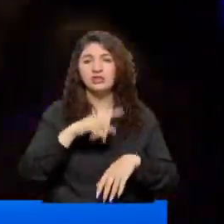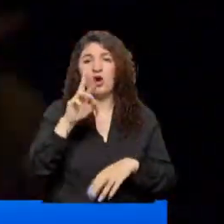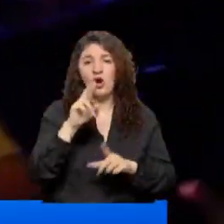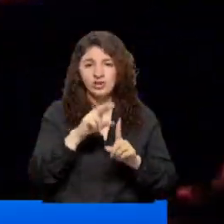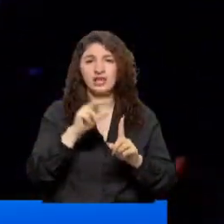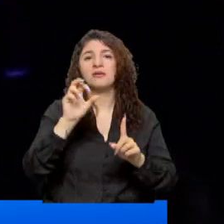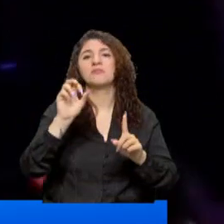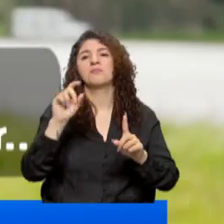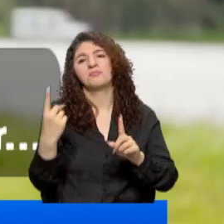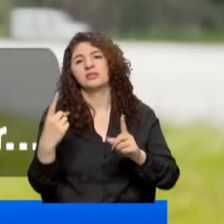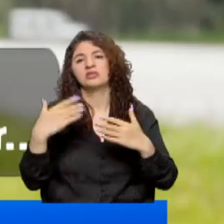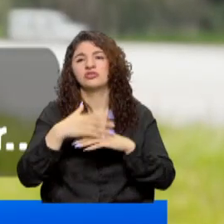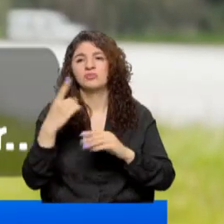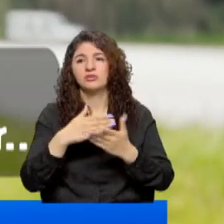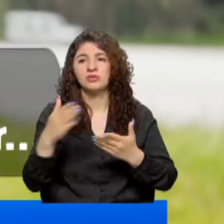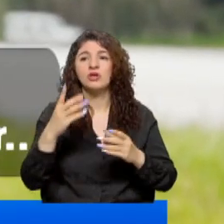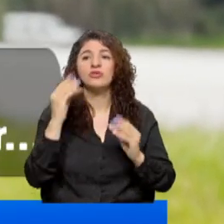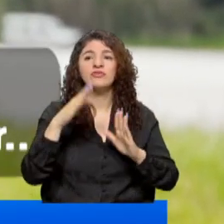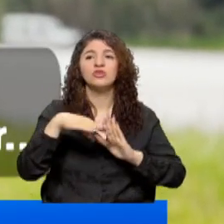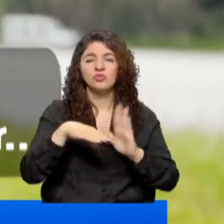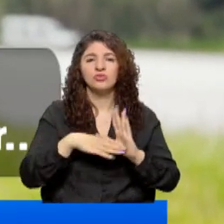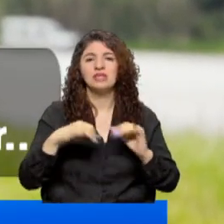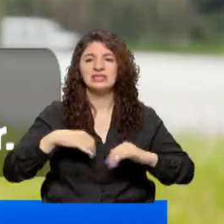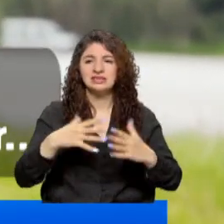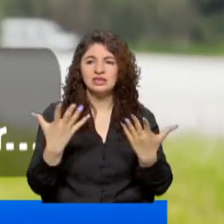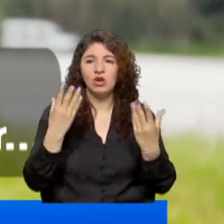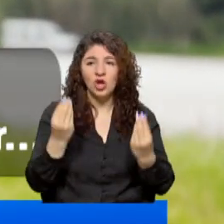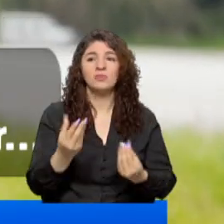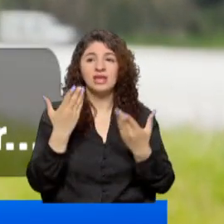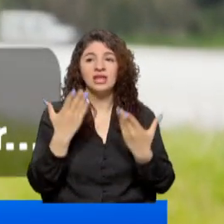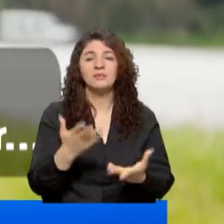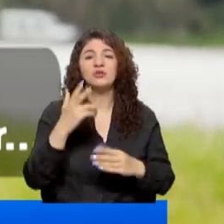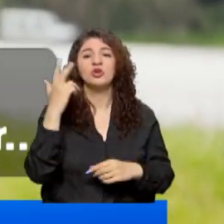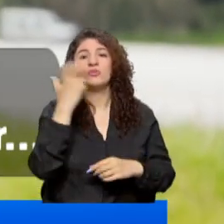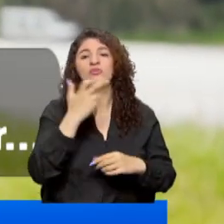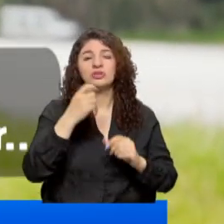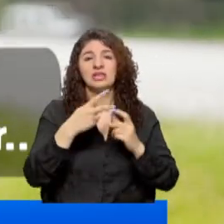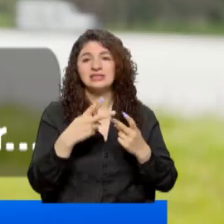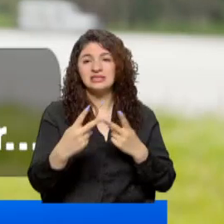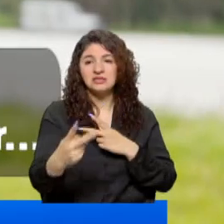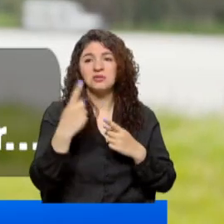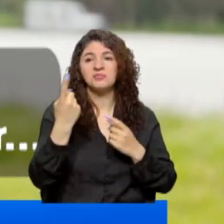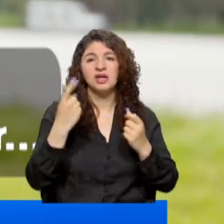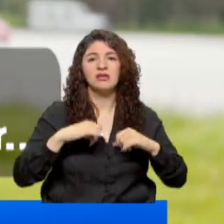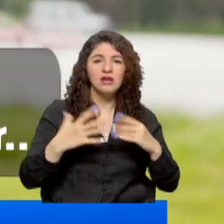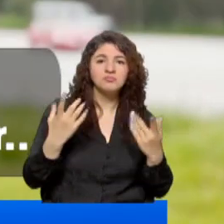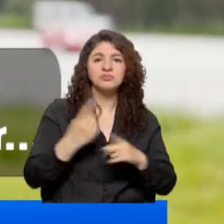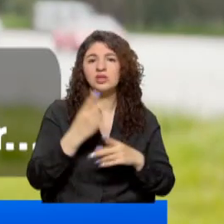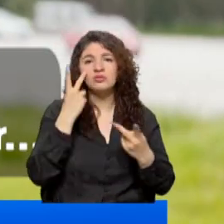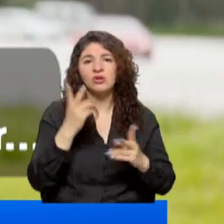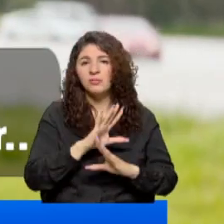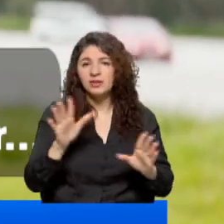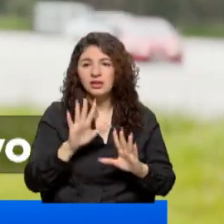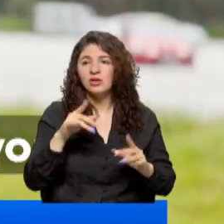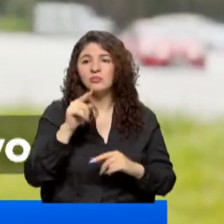24'ten 01 uzatıldı birçok Kural ve silmiş olmasına karşı müzik sıralamasında bir esneklik göremedik